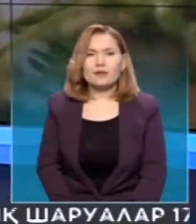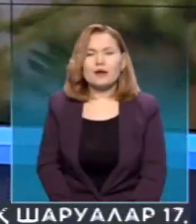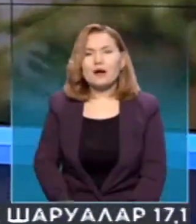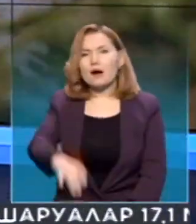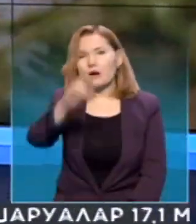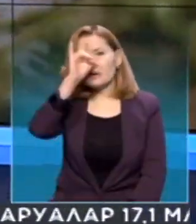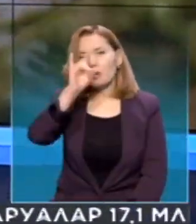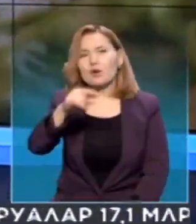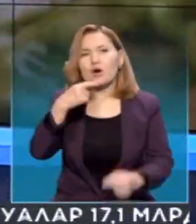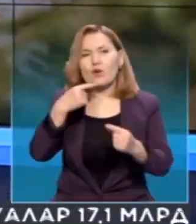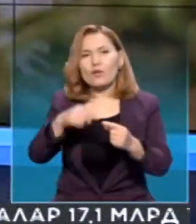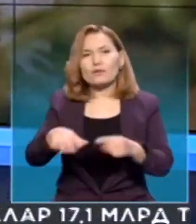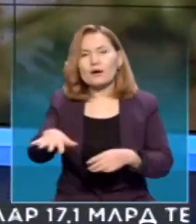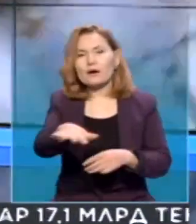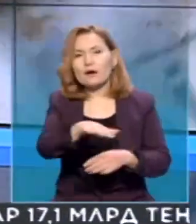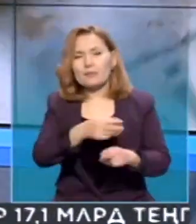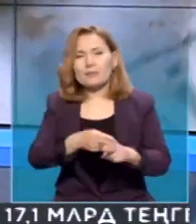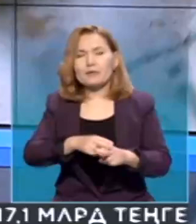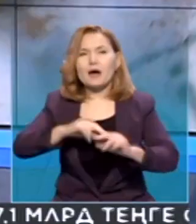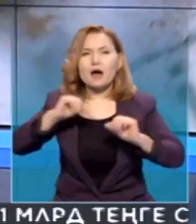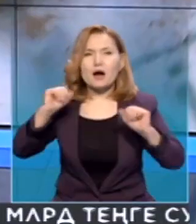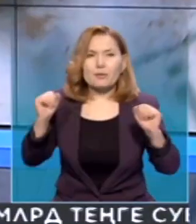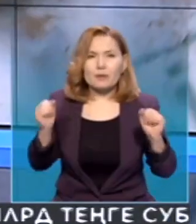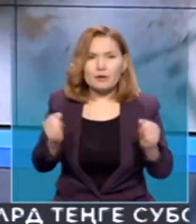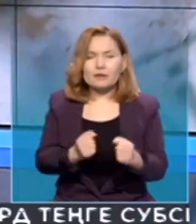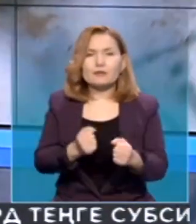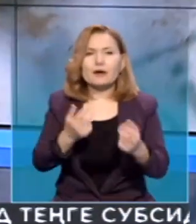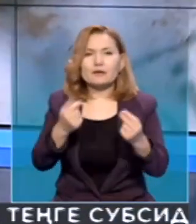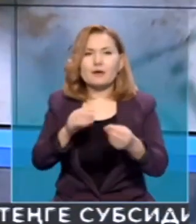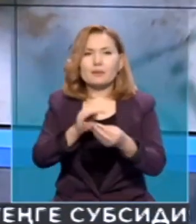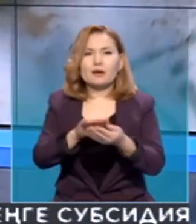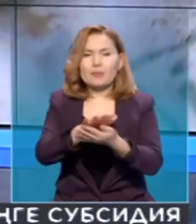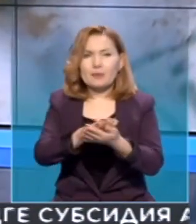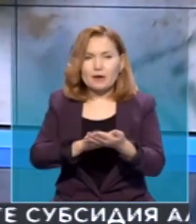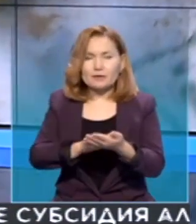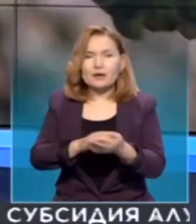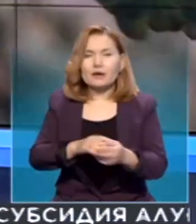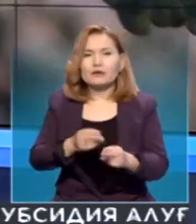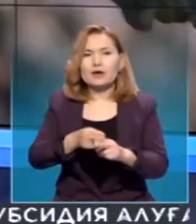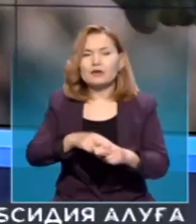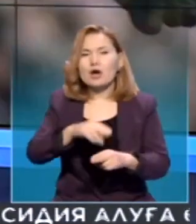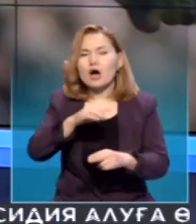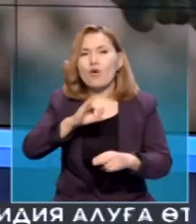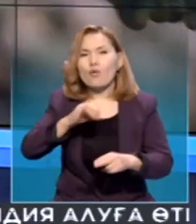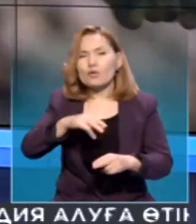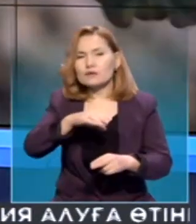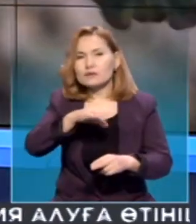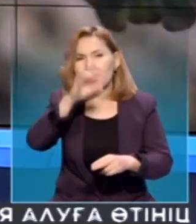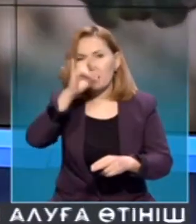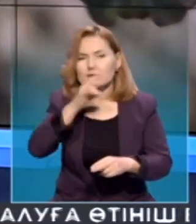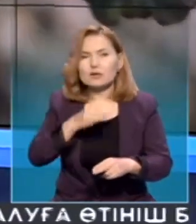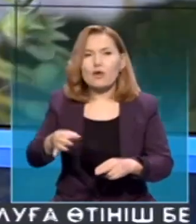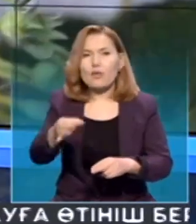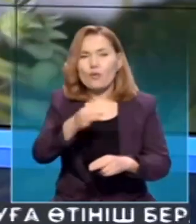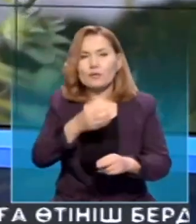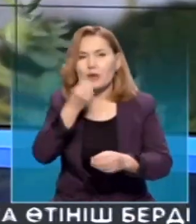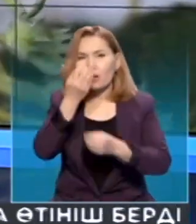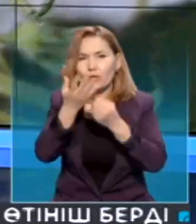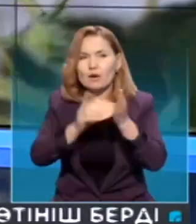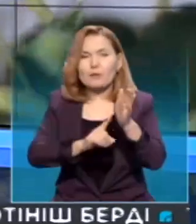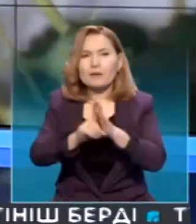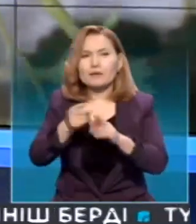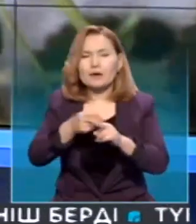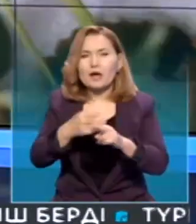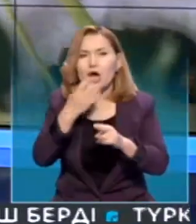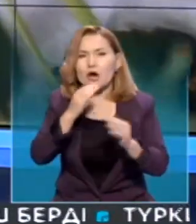Жалғастырамыз, еліміздің өзге аймақтарында қысқа қарына мініп тұрғанда түстіктегі сарағашта құлпынай пісті. Бұған дейін диқандар